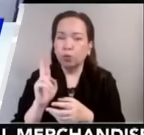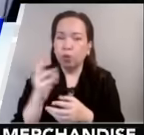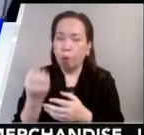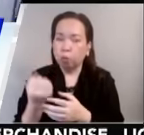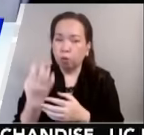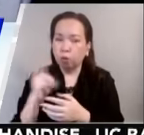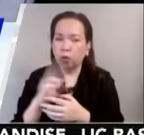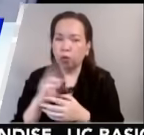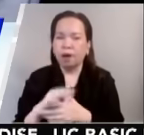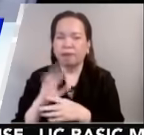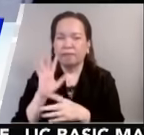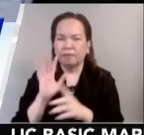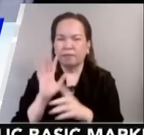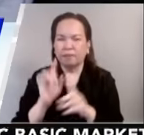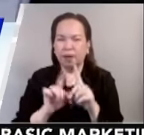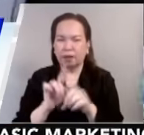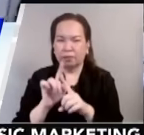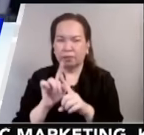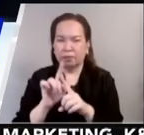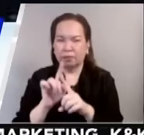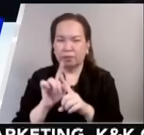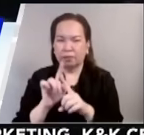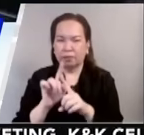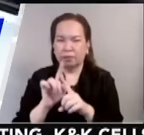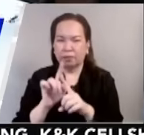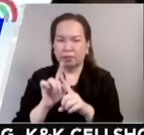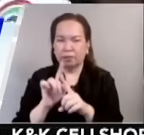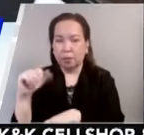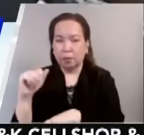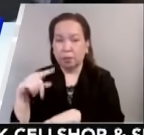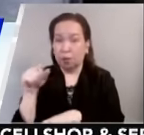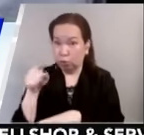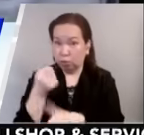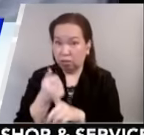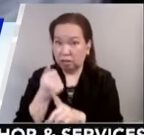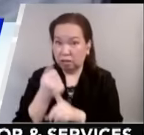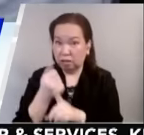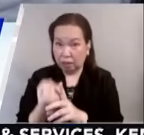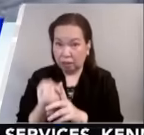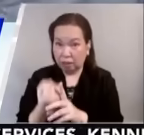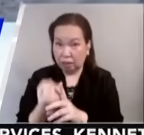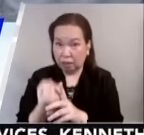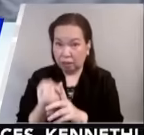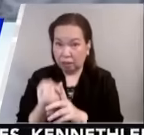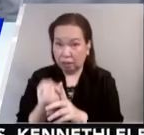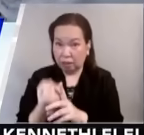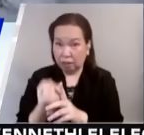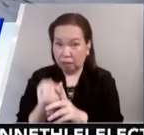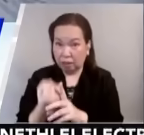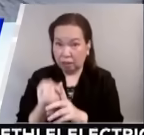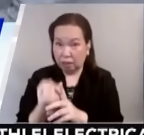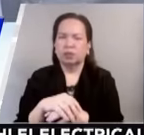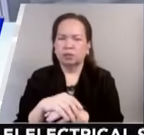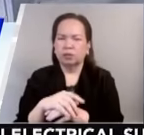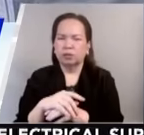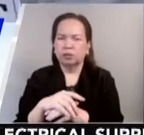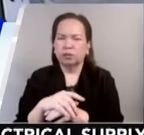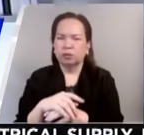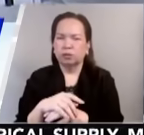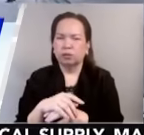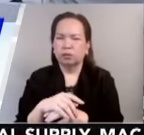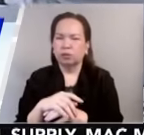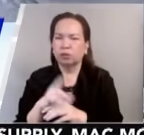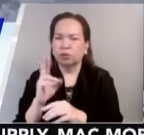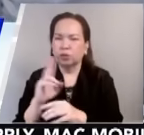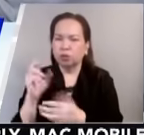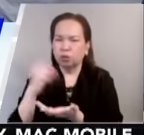ginamit kayo Yes po ako po'y nagpaputok e Ano pong Ano pong gamay ang ginagamit niyo pong panulat at panggamit p ar po